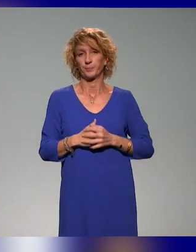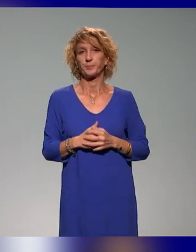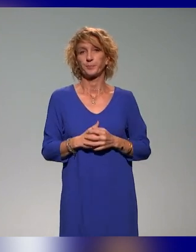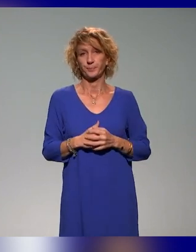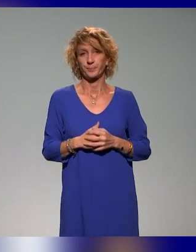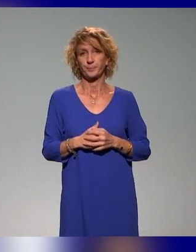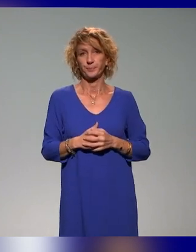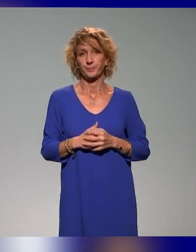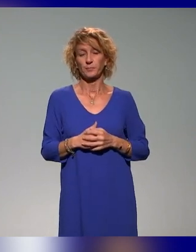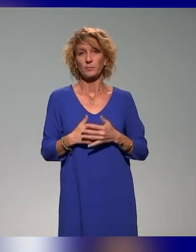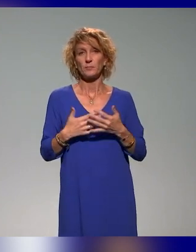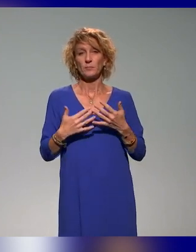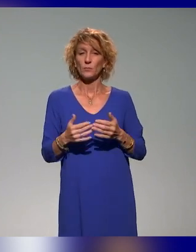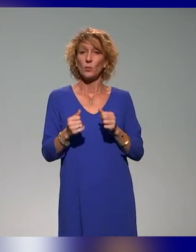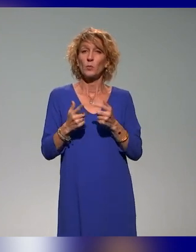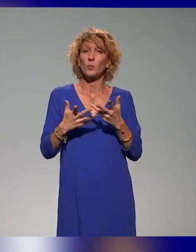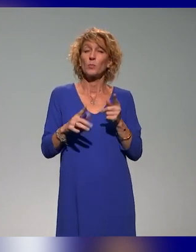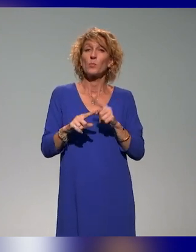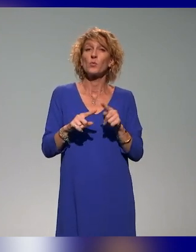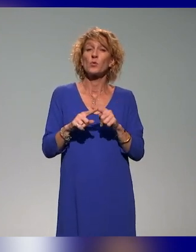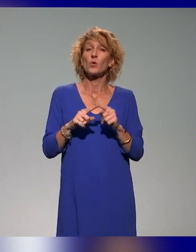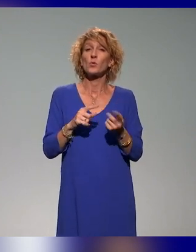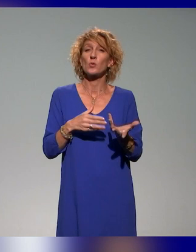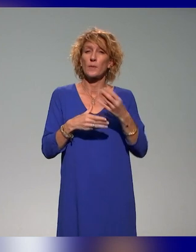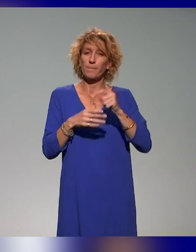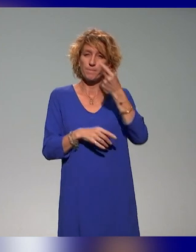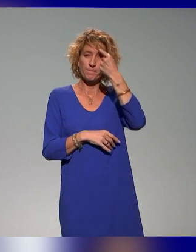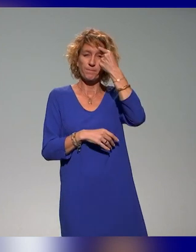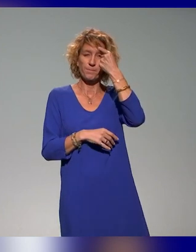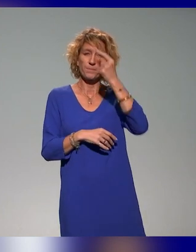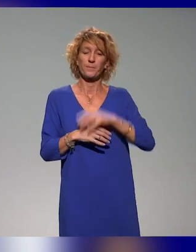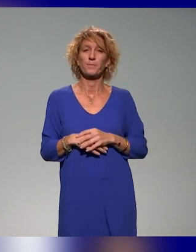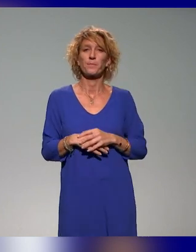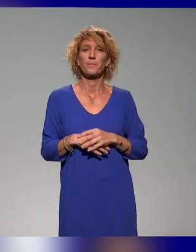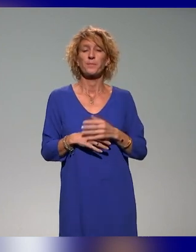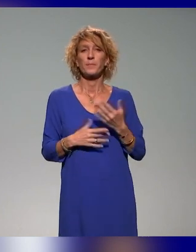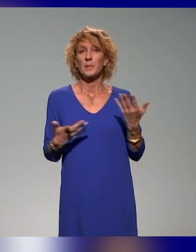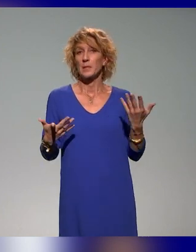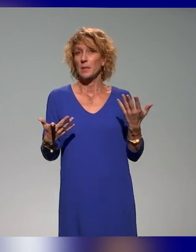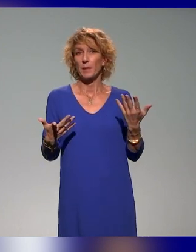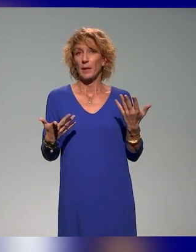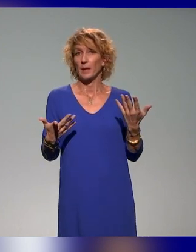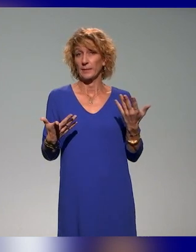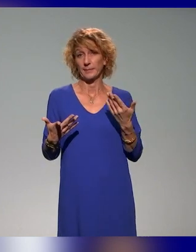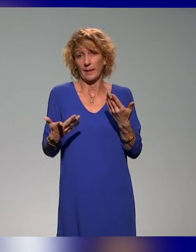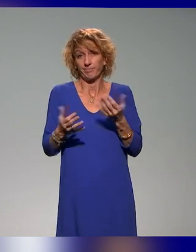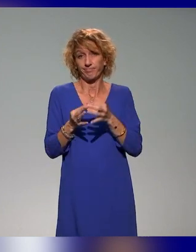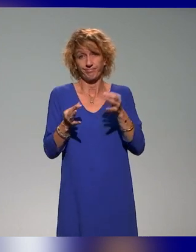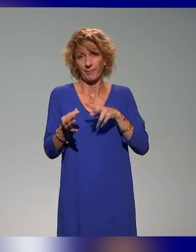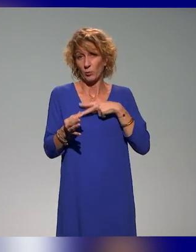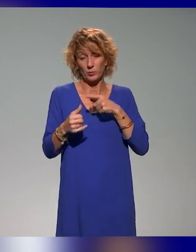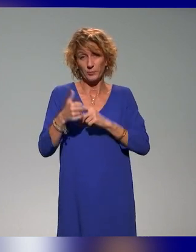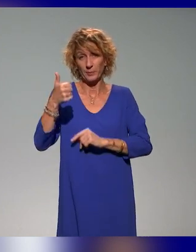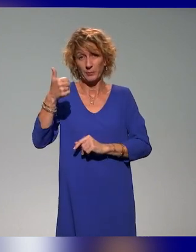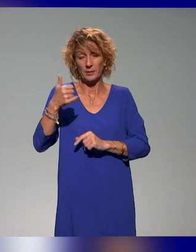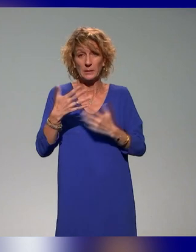il y a plusieurs choses à prendre en compte, à avoir en tête. Finalement, c'est ma conclusion. Quelle leçon